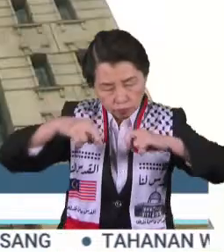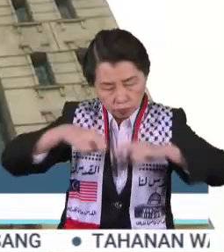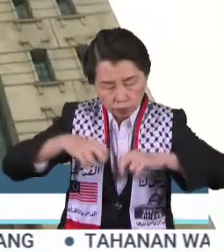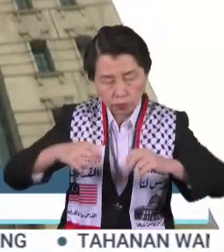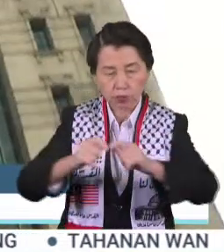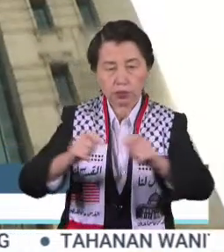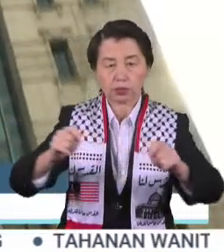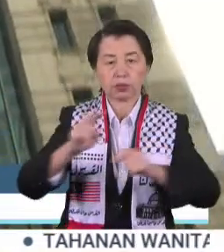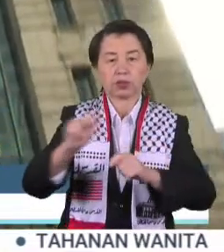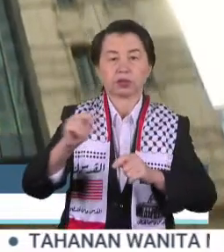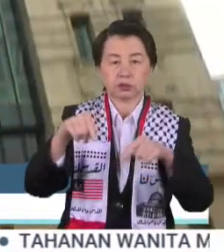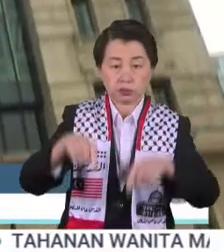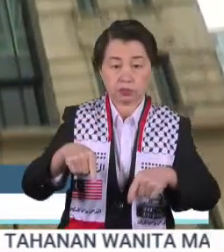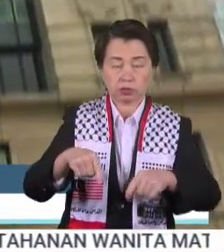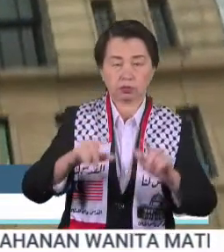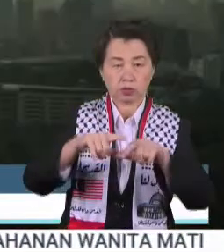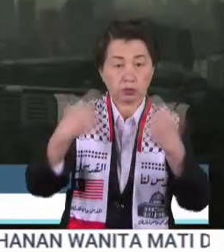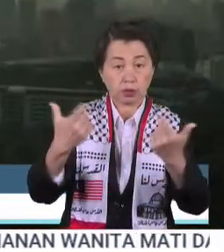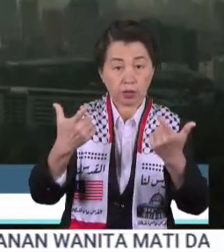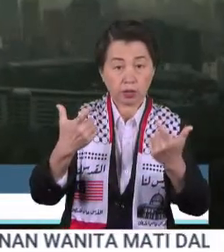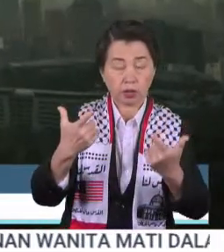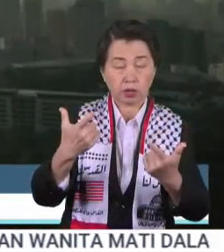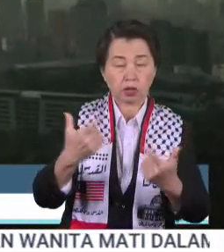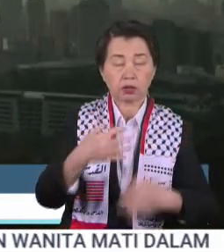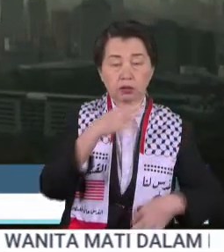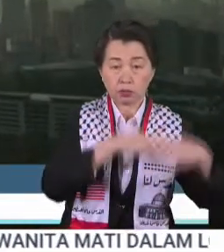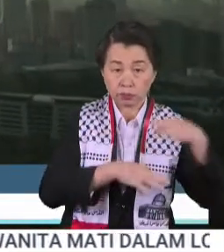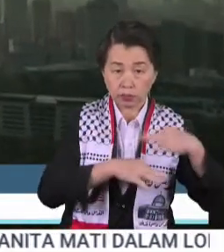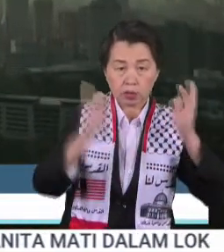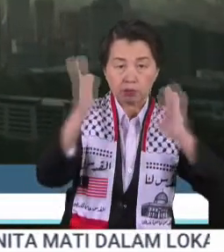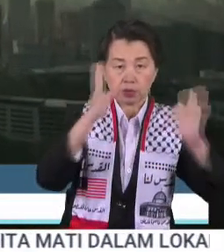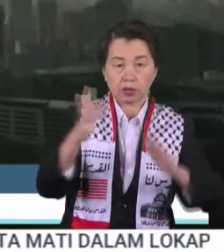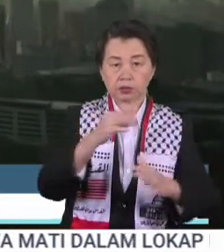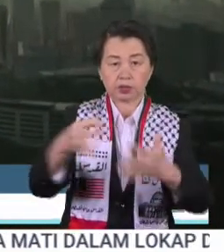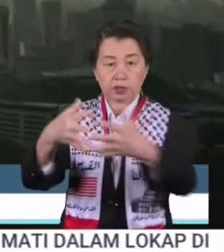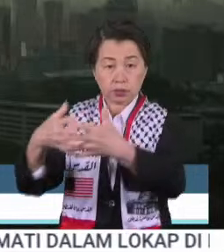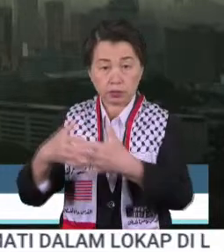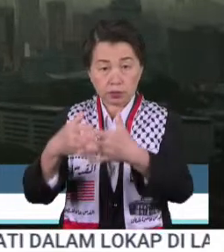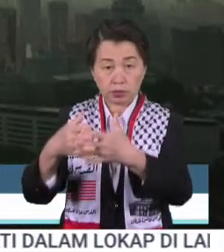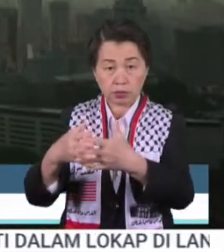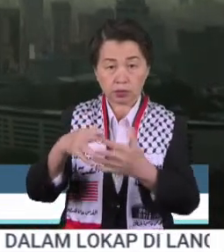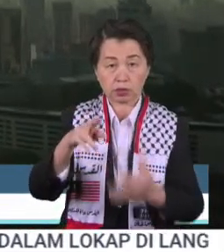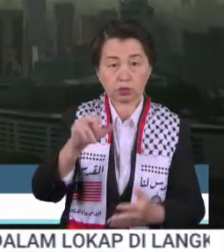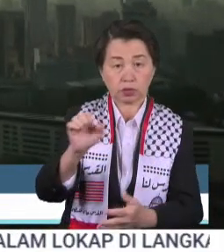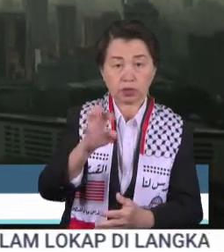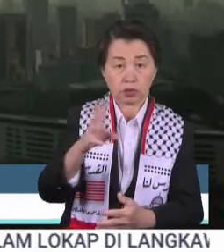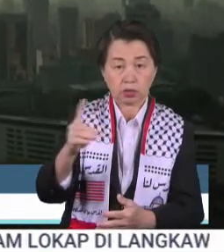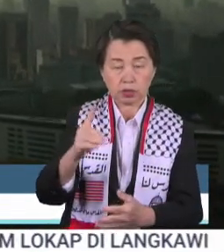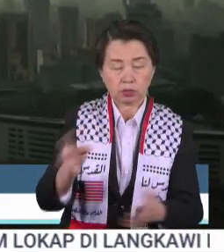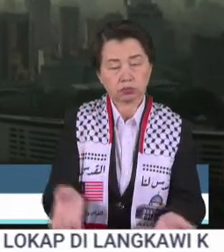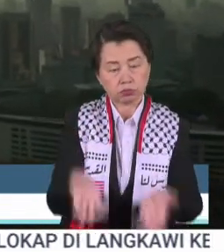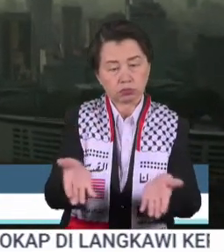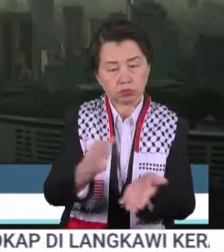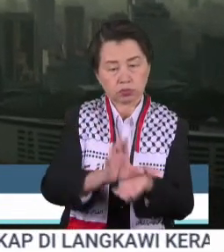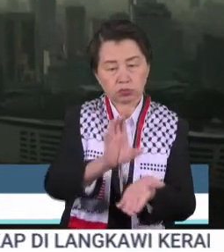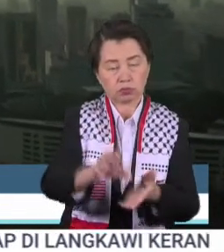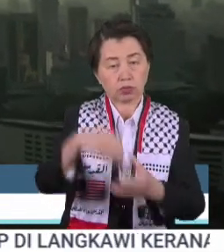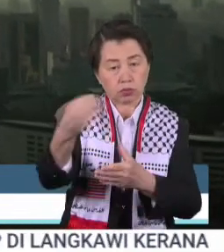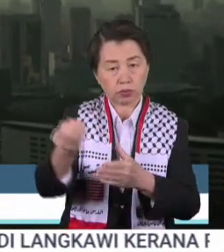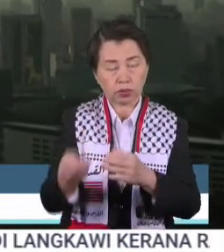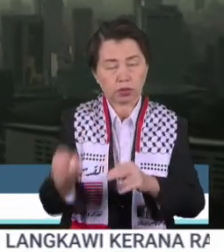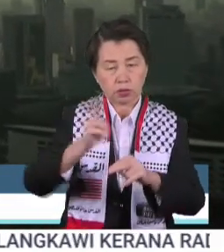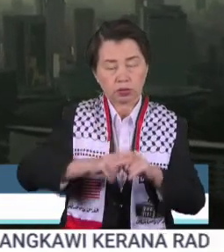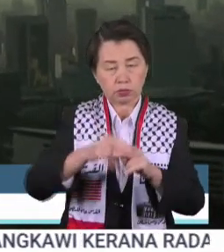penyelidikan tempatan. Perbezaan kadar faedah antara Malaysia dan Amerika Syarikat mendorong pelabur asing